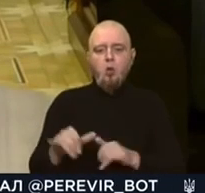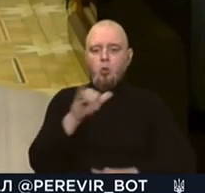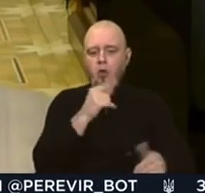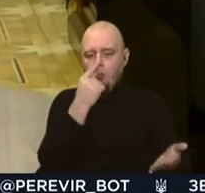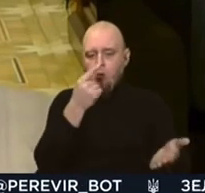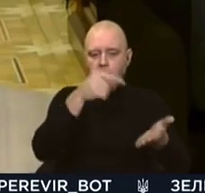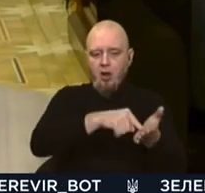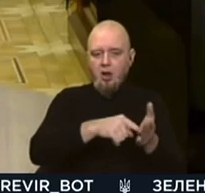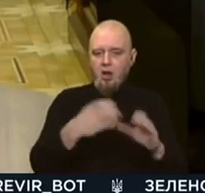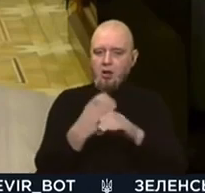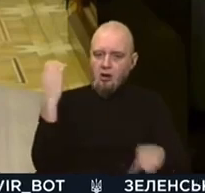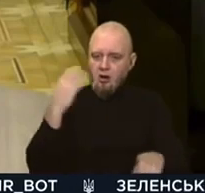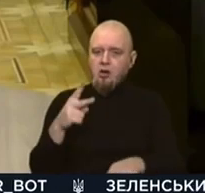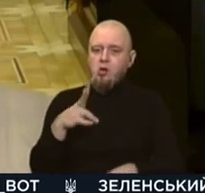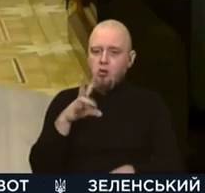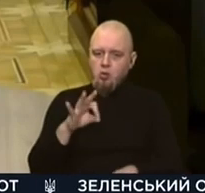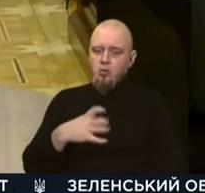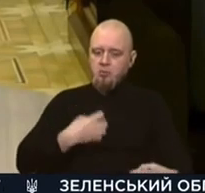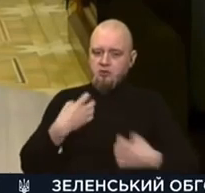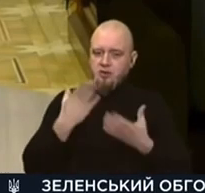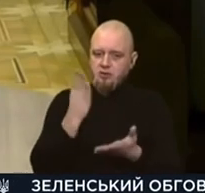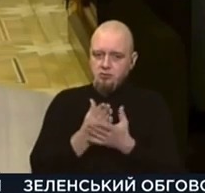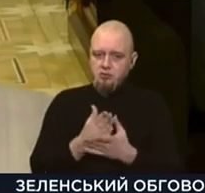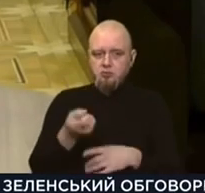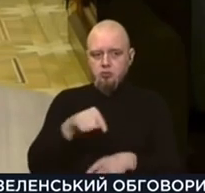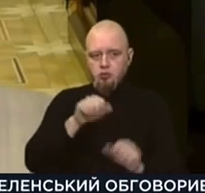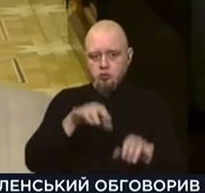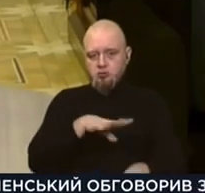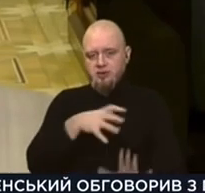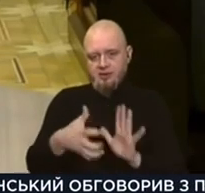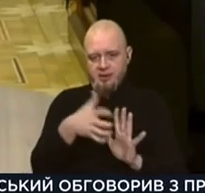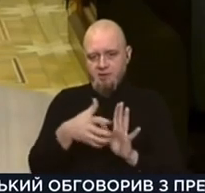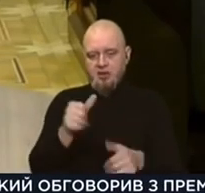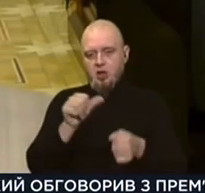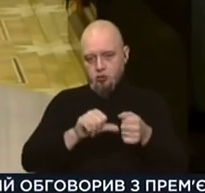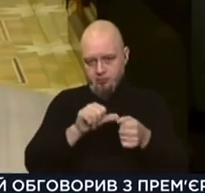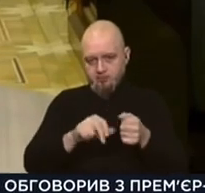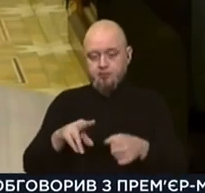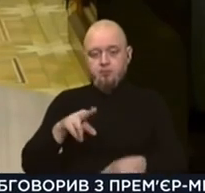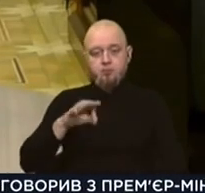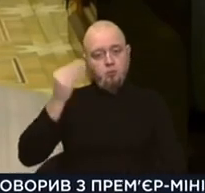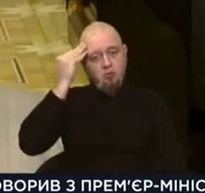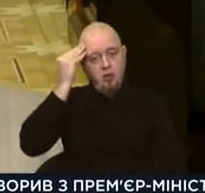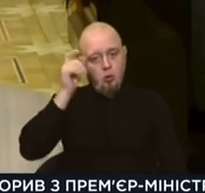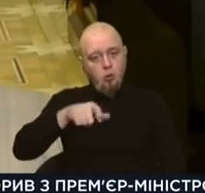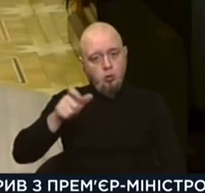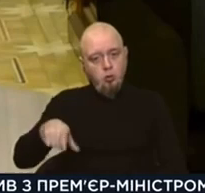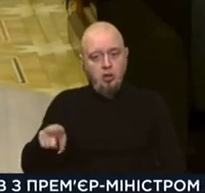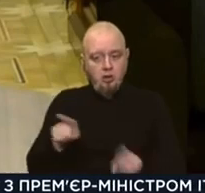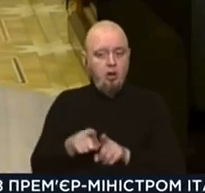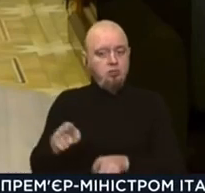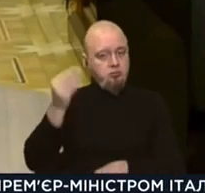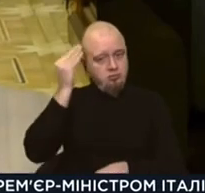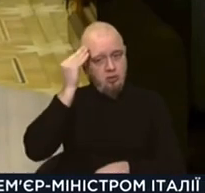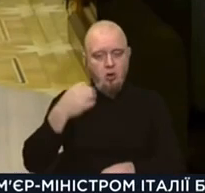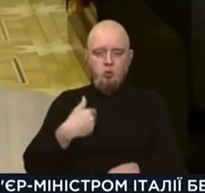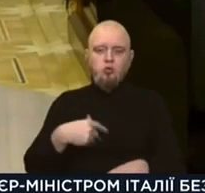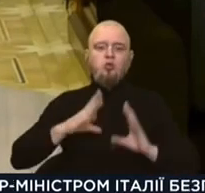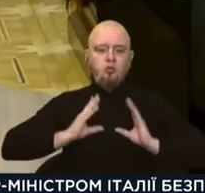ракети, але переживання є, тому що може бути нехватка топлива, по мнению людей, так вони себе. Я хочу